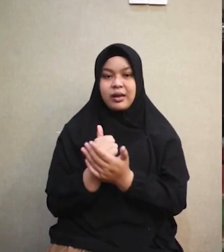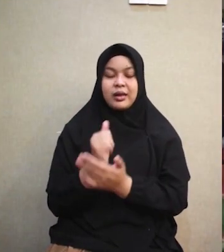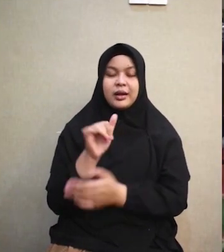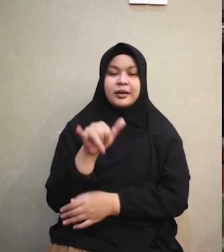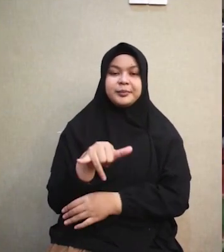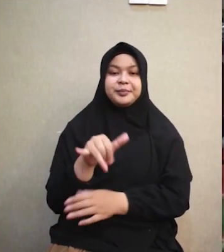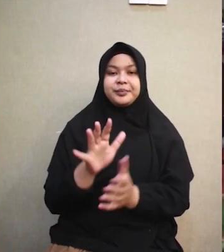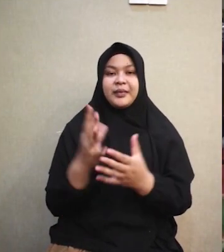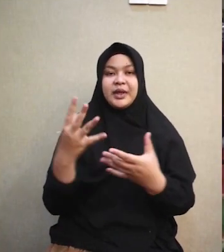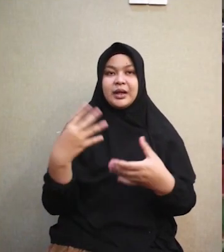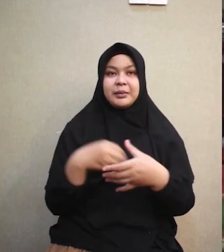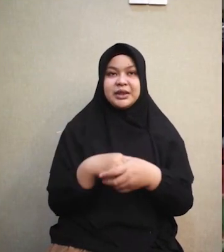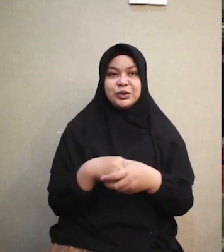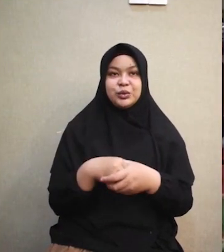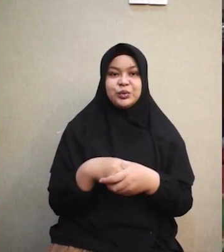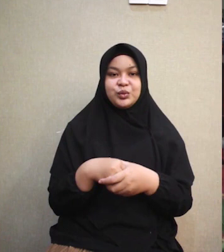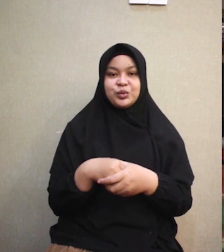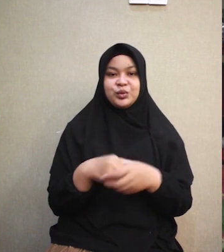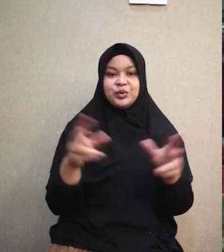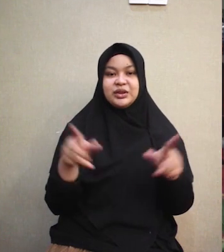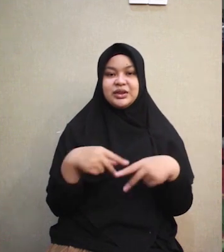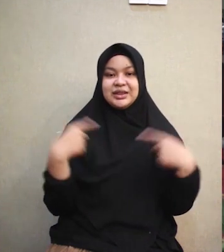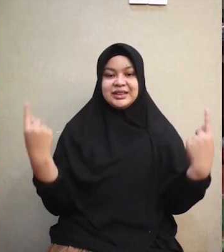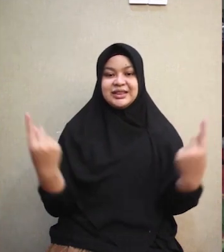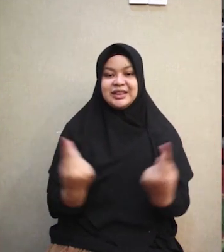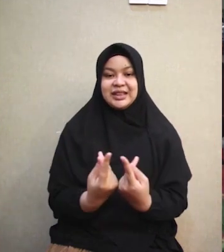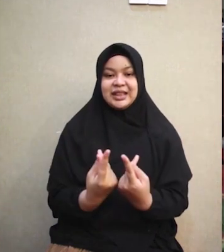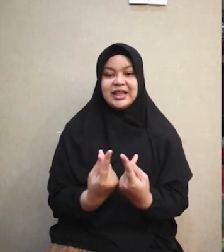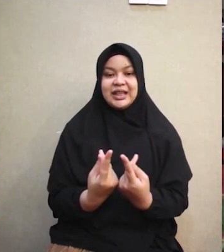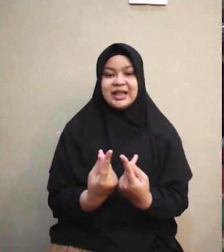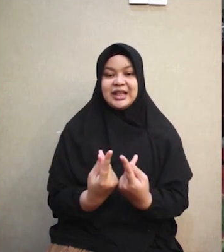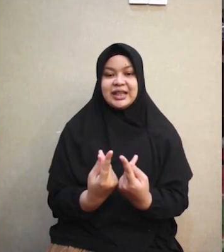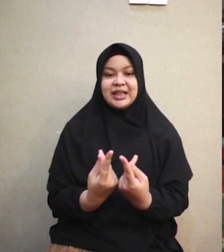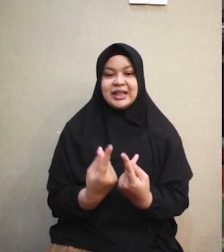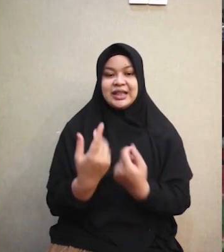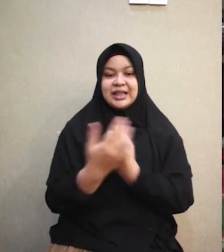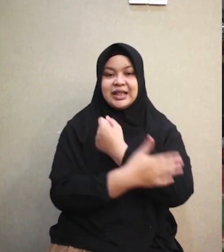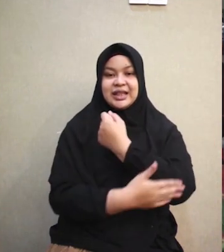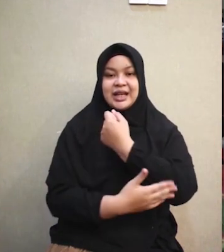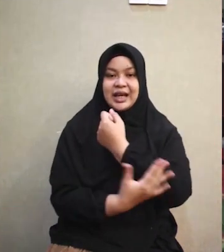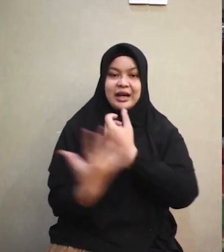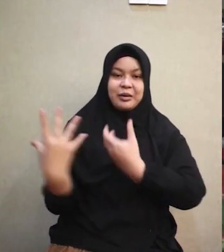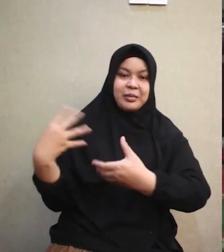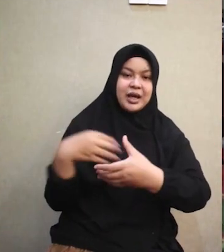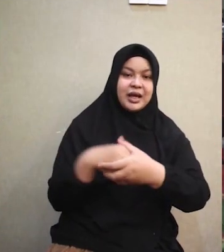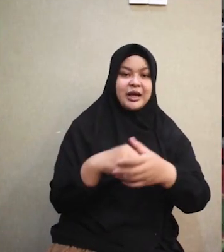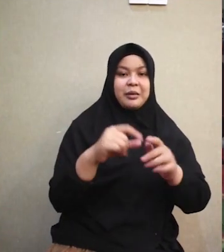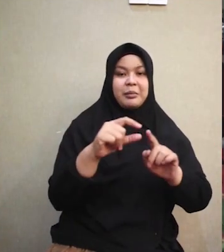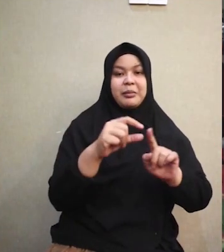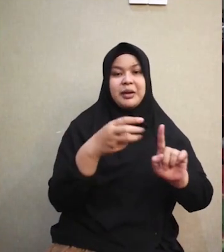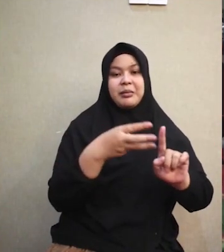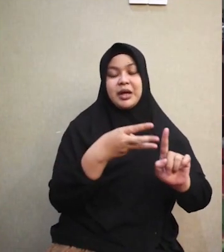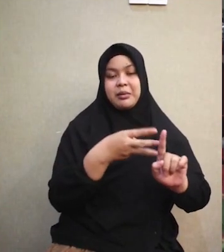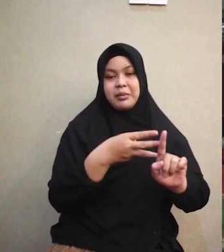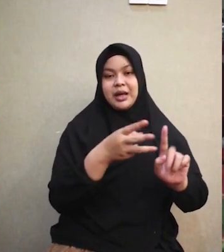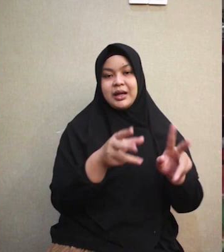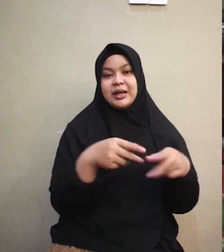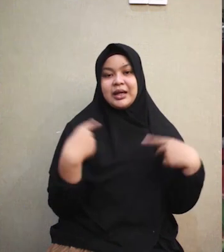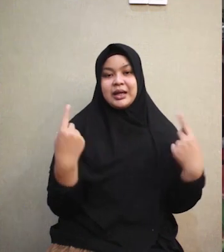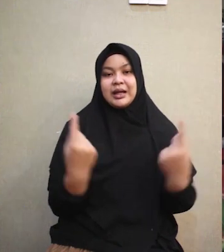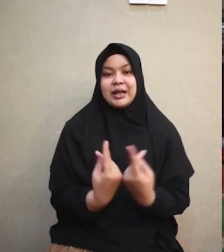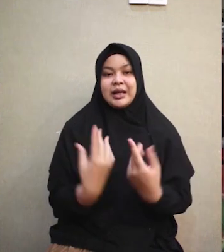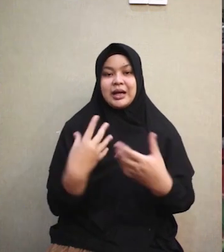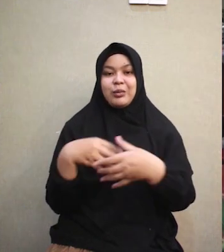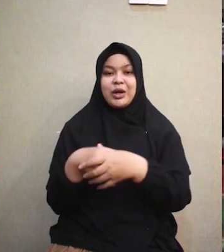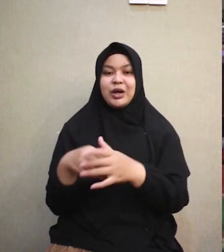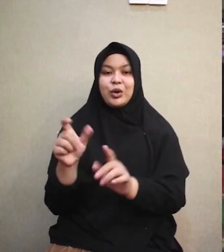termasuk kemudian kita itu karena kita adalah negara bagian anggota PBB kita juga ikut di dalam